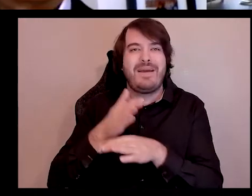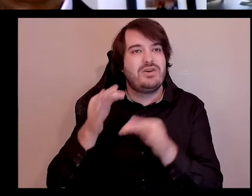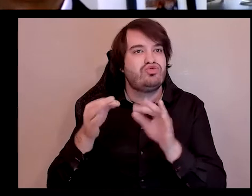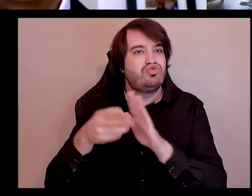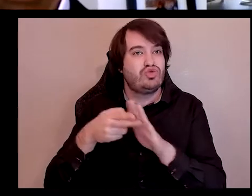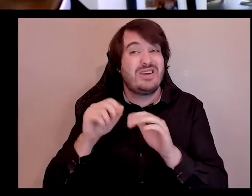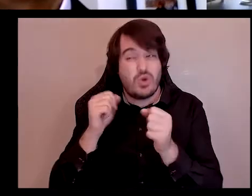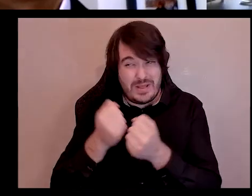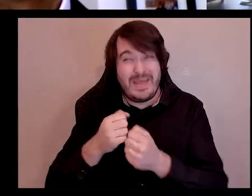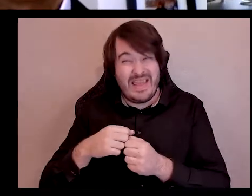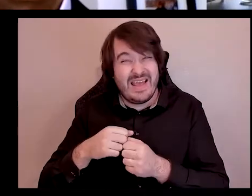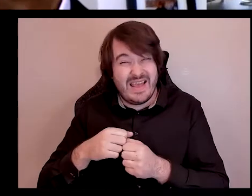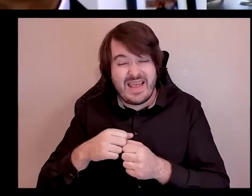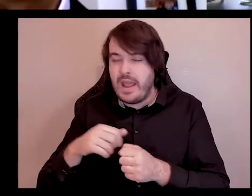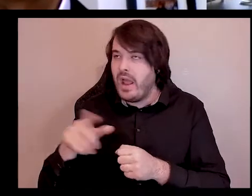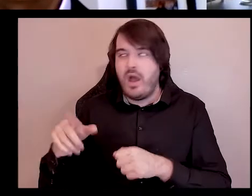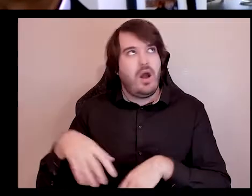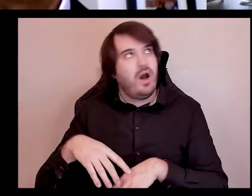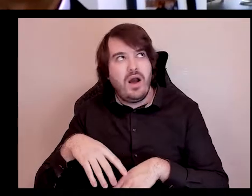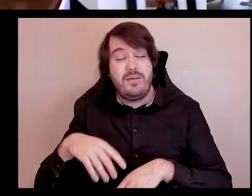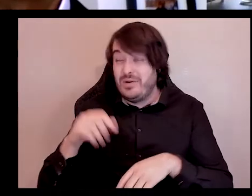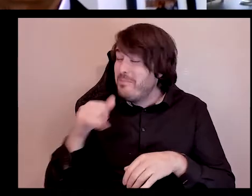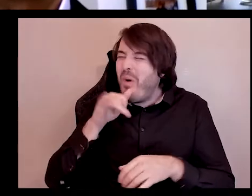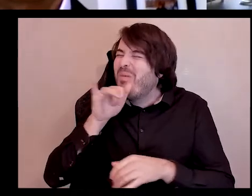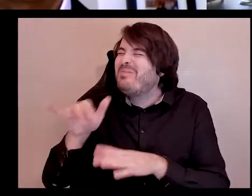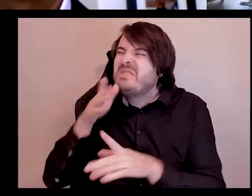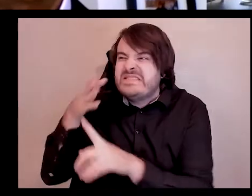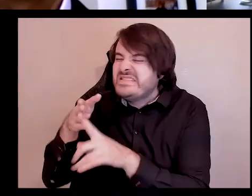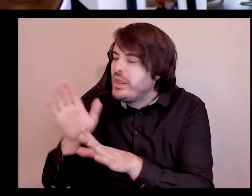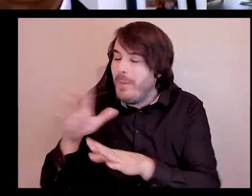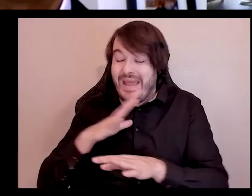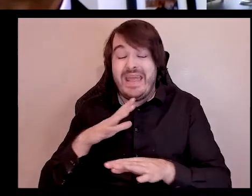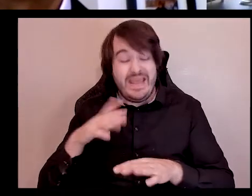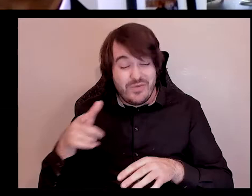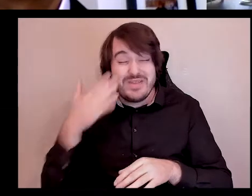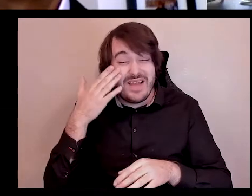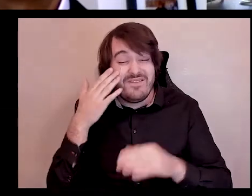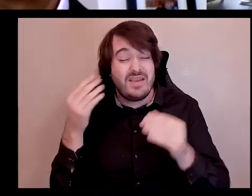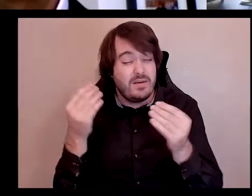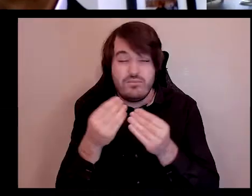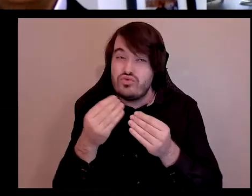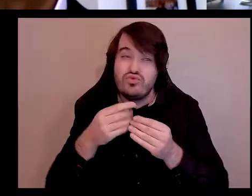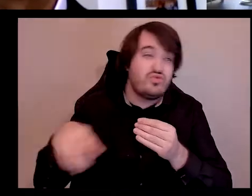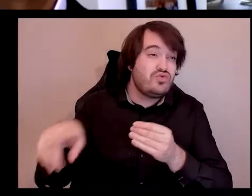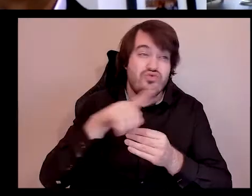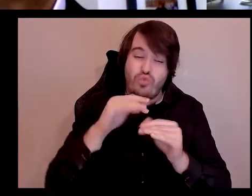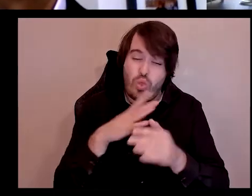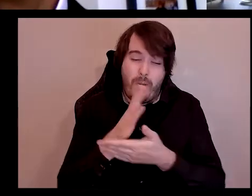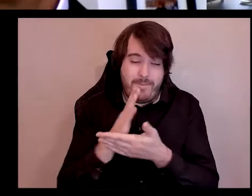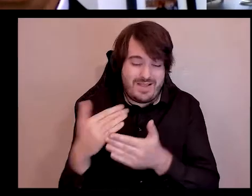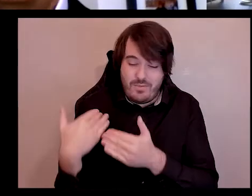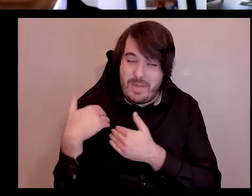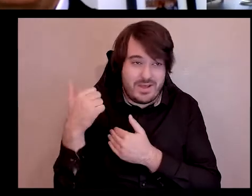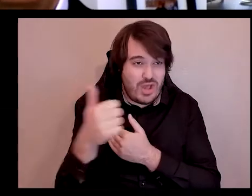Ben, il y a des gens qui veulent travailler à temps plein. Ben, voyez-vous, voilà. Mme Deguire, comment est-ce qu'on entretient des préjugés dans la société? Oh. Et je ne suis pas en train de vous